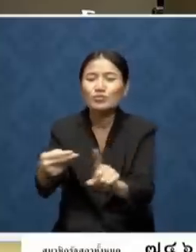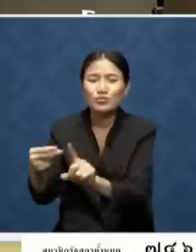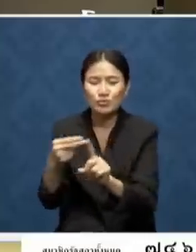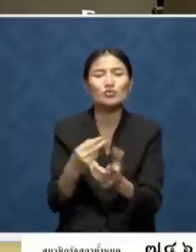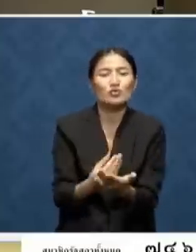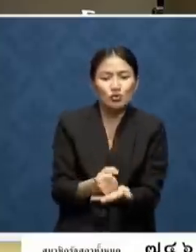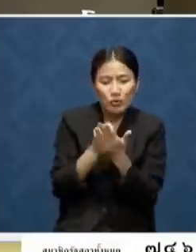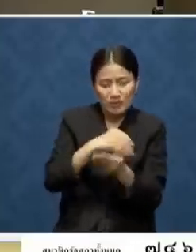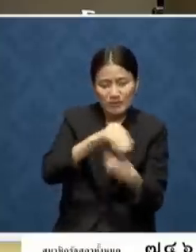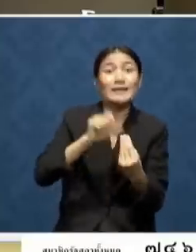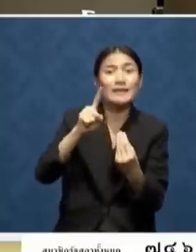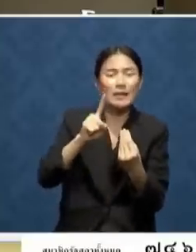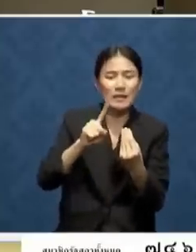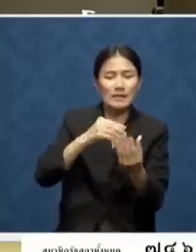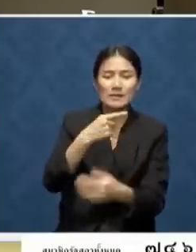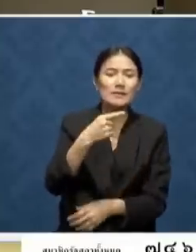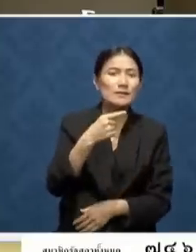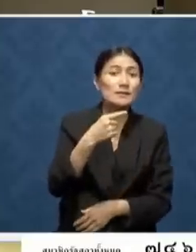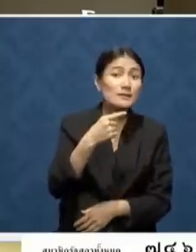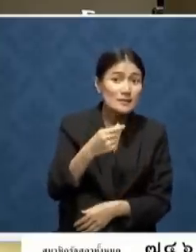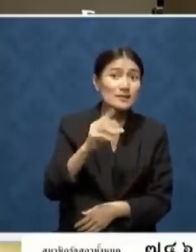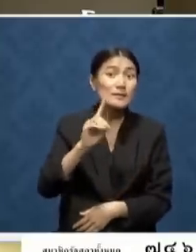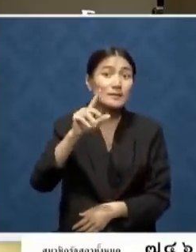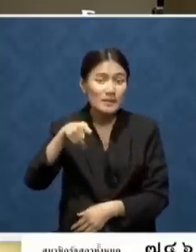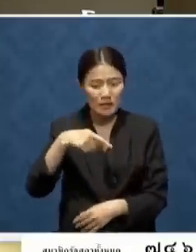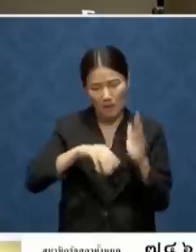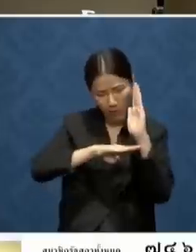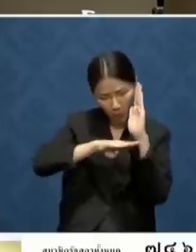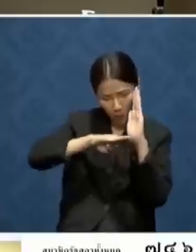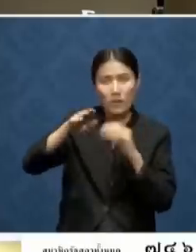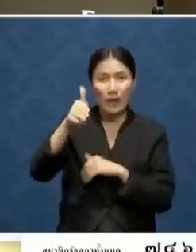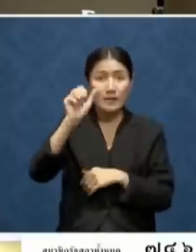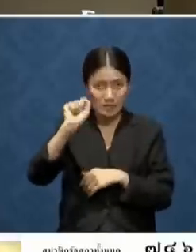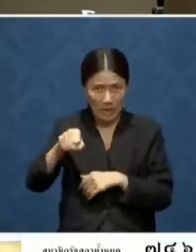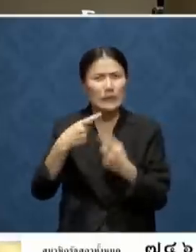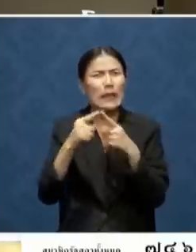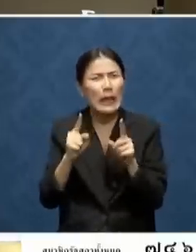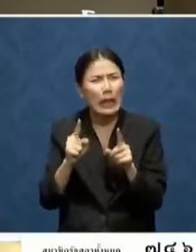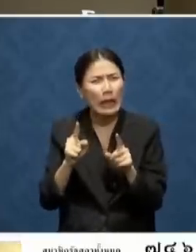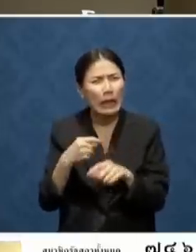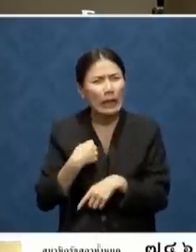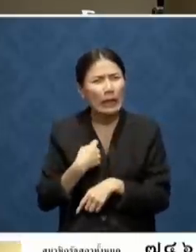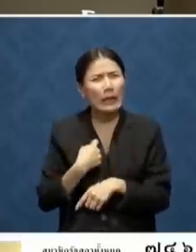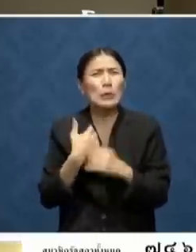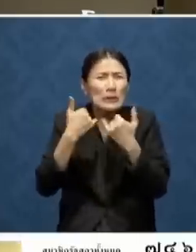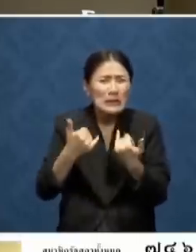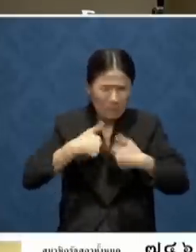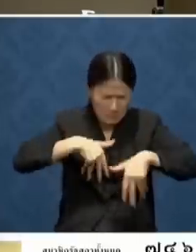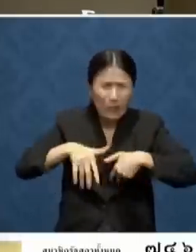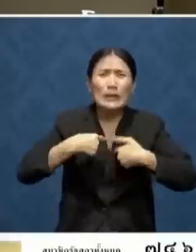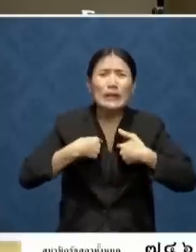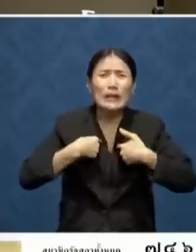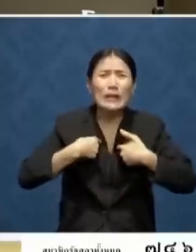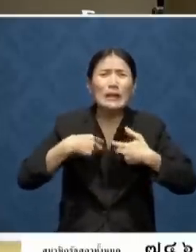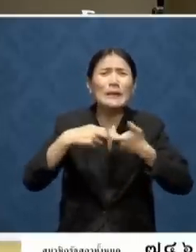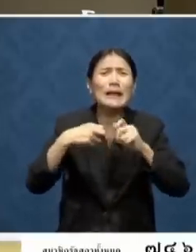GDPโตได้แน่นอนแต่ก็ต้องบอกว่าไม่ได้เพียงพอที่จะให้เกษตรกรเอาไว้ขุดแหล่งน้ำเอาไว้บรรเทาภัย